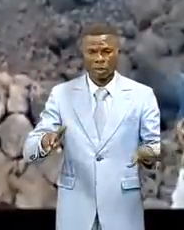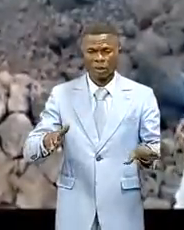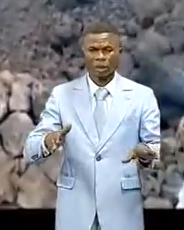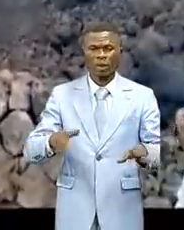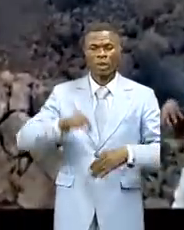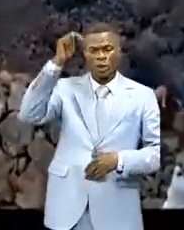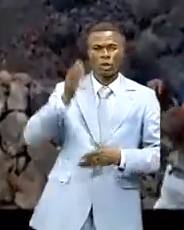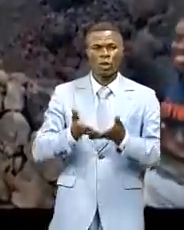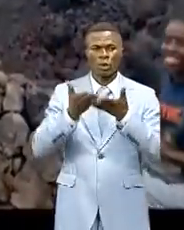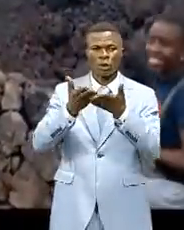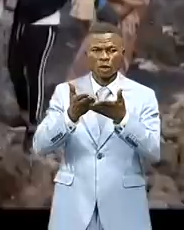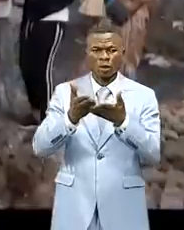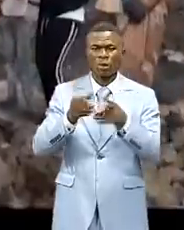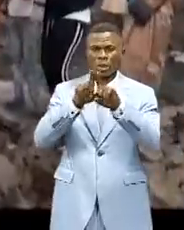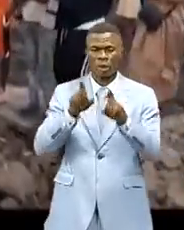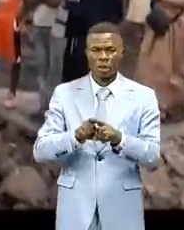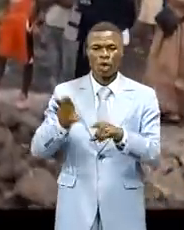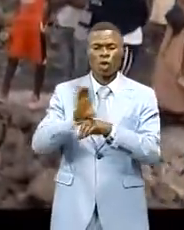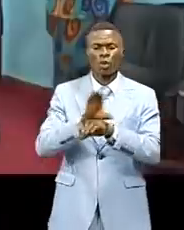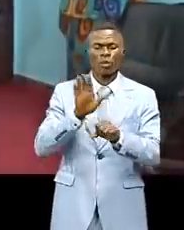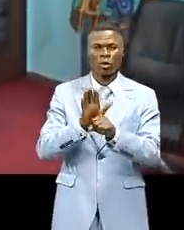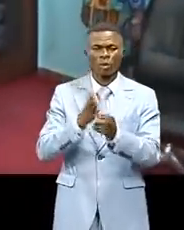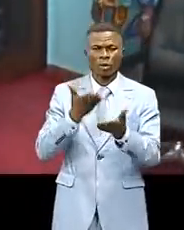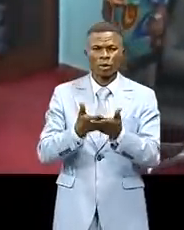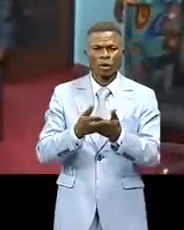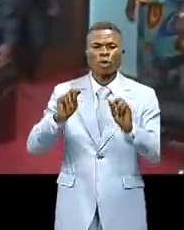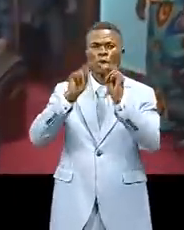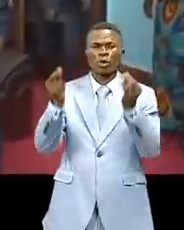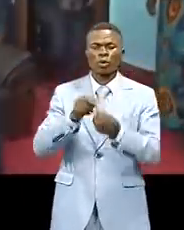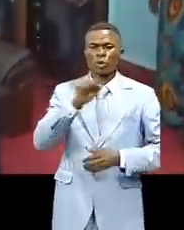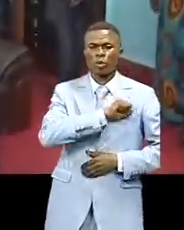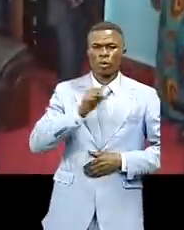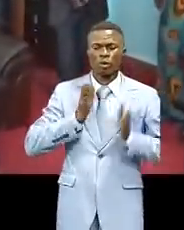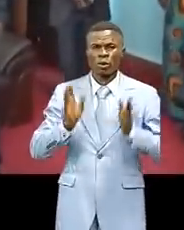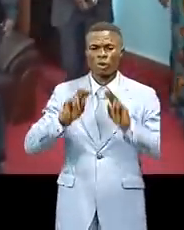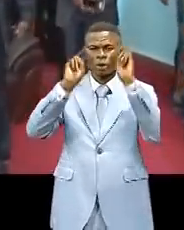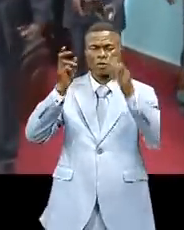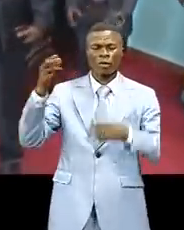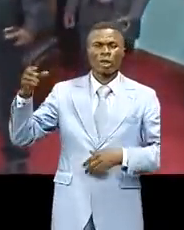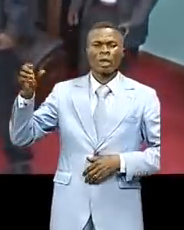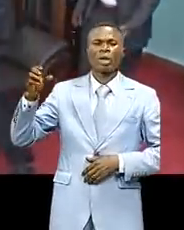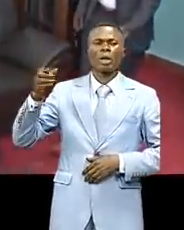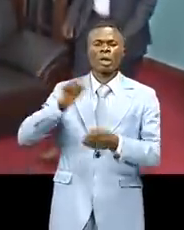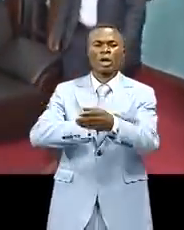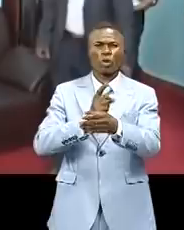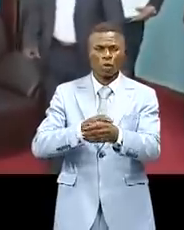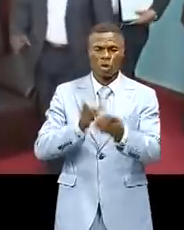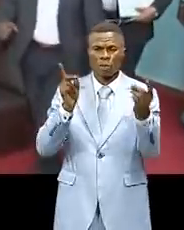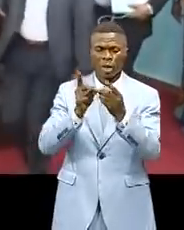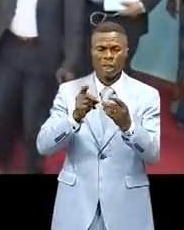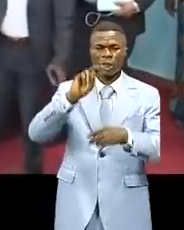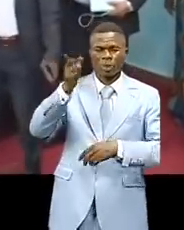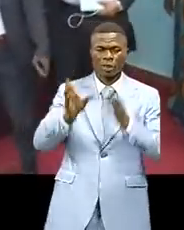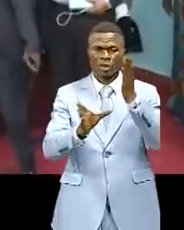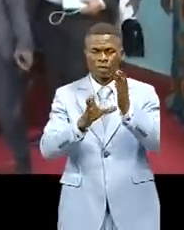le nord kivu est tout simplement préoccupante le caucus des sénateurs de goma et tech et le deuxième vice-président du sénat sans